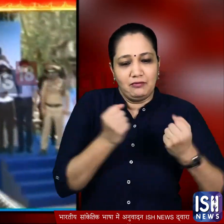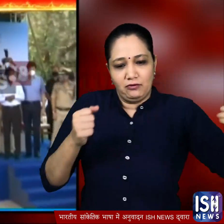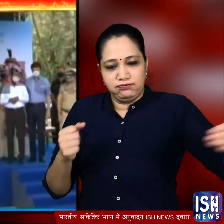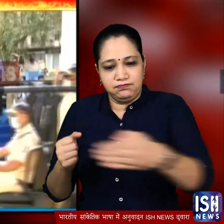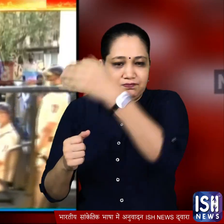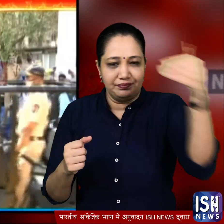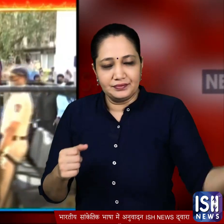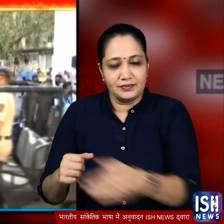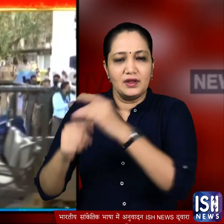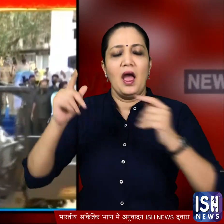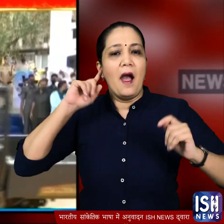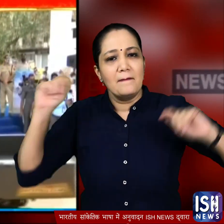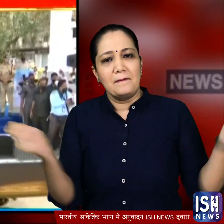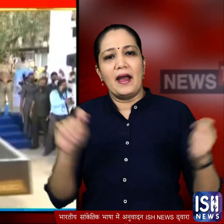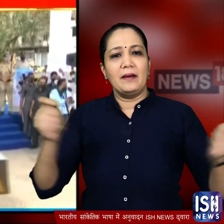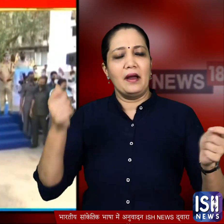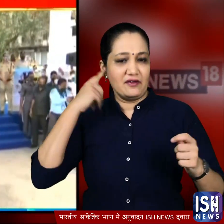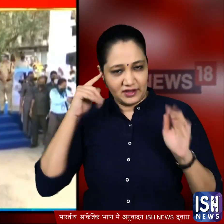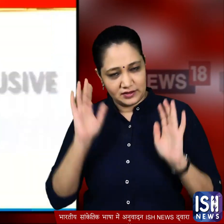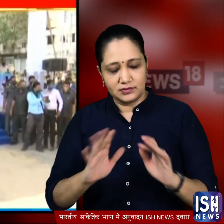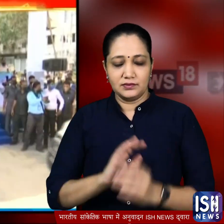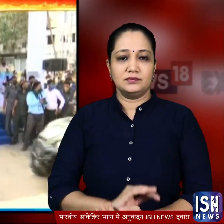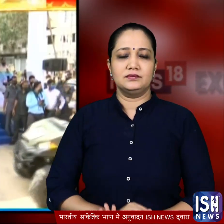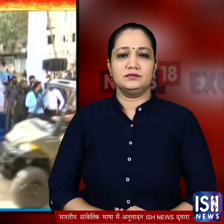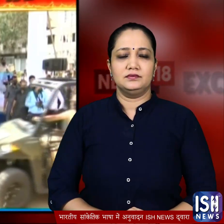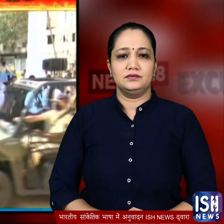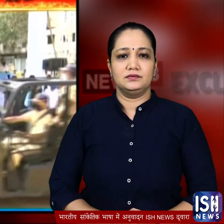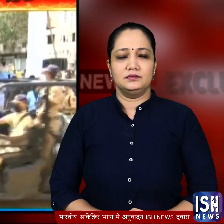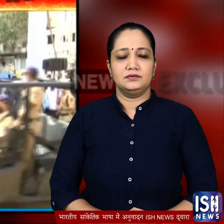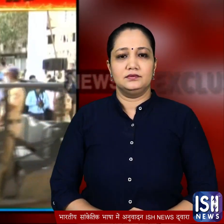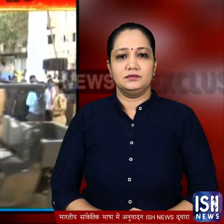चलती हुई दिखने लगी। साथ ही बैंड की धुन भी बजती रही।